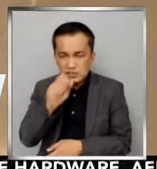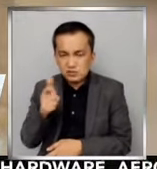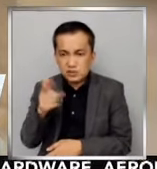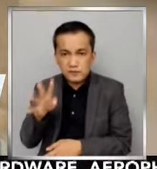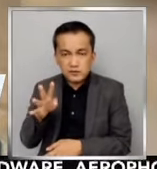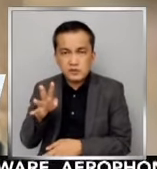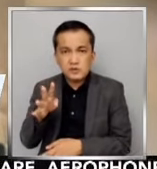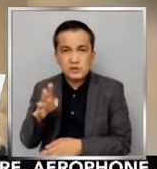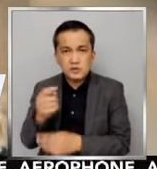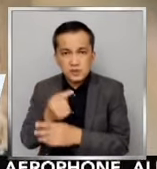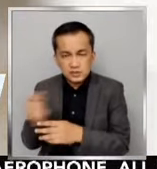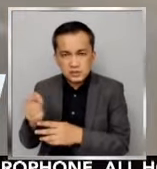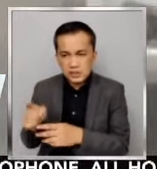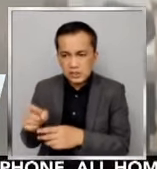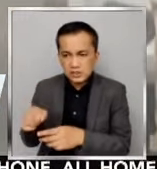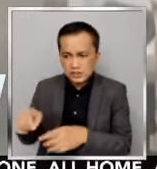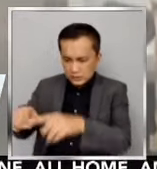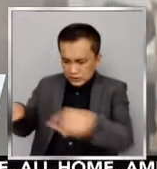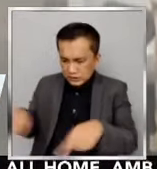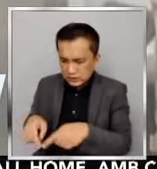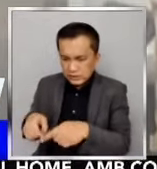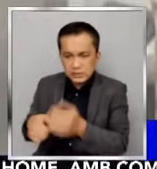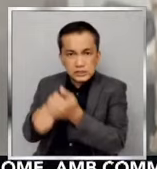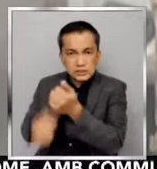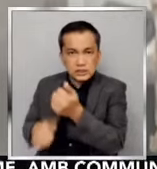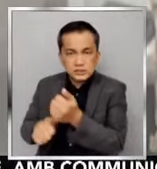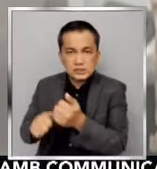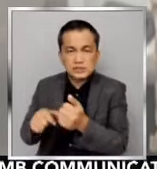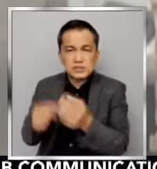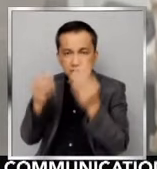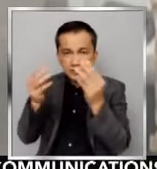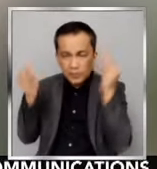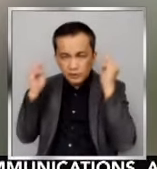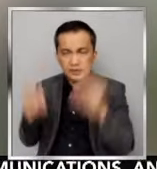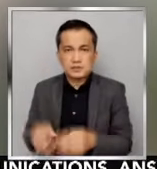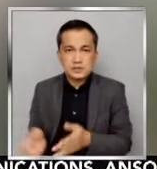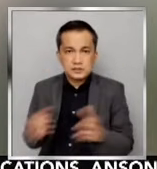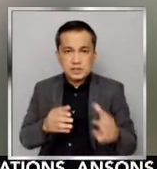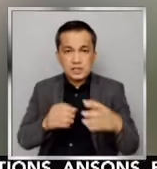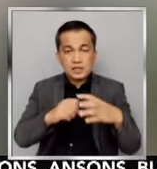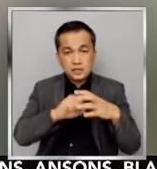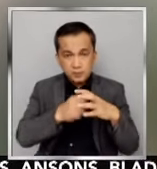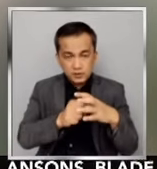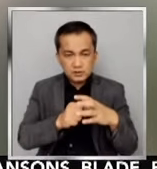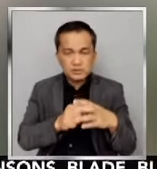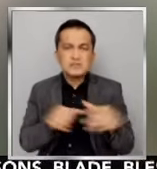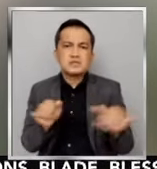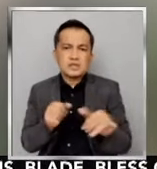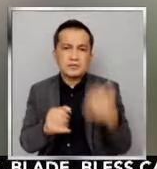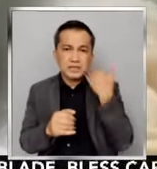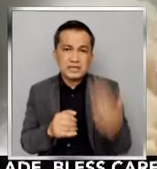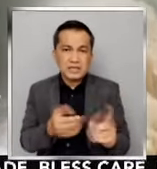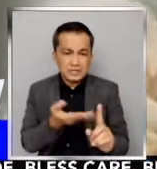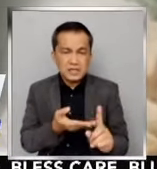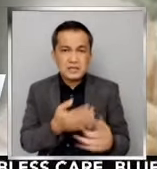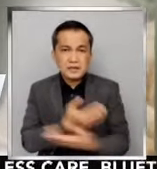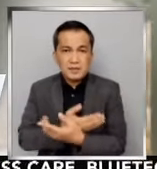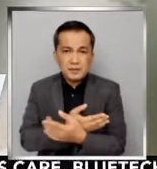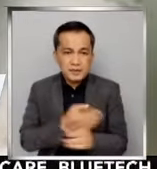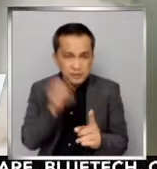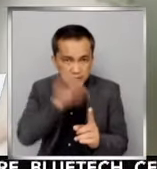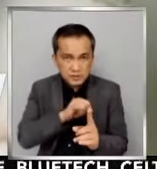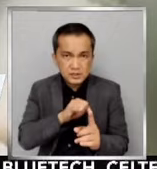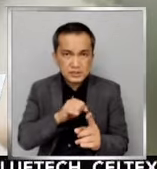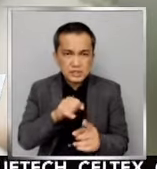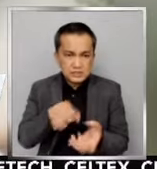isang portalet sa Mandaue City. Sa Laguna, Camarines Sur, wala na ring buhay ang isang sanggol na natagpuan sa isang irrigation